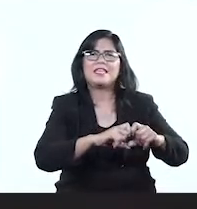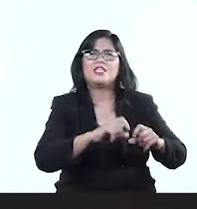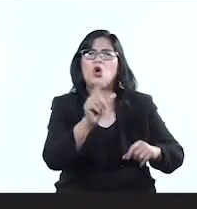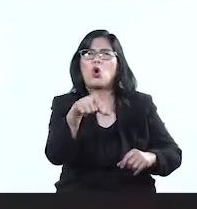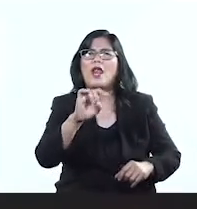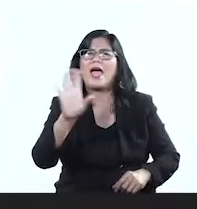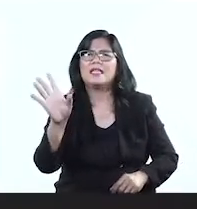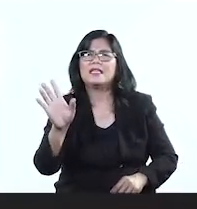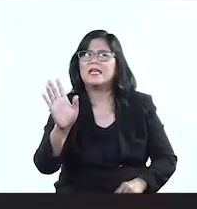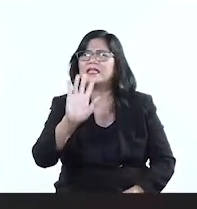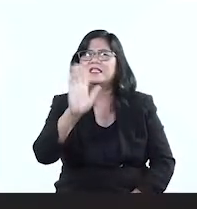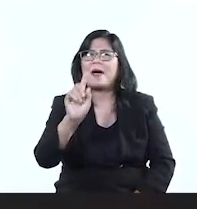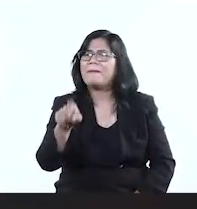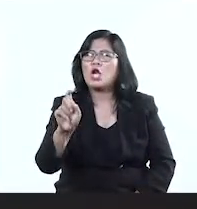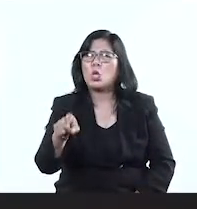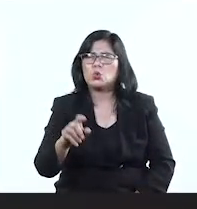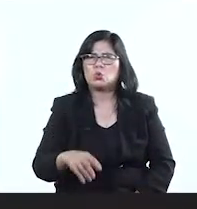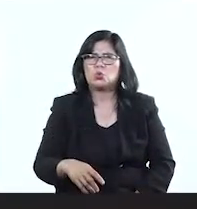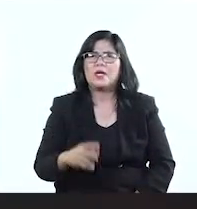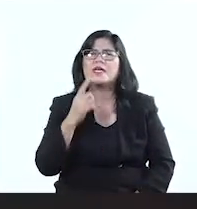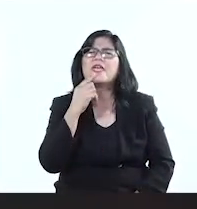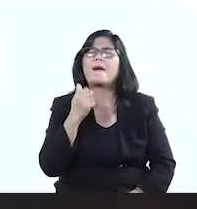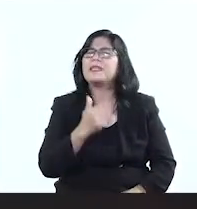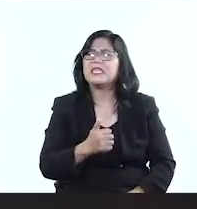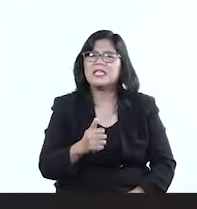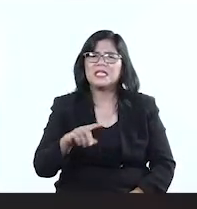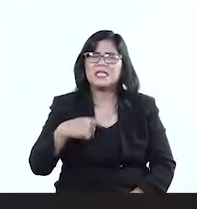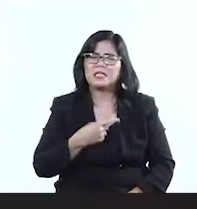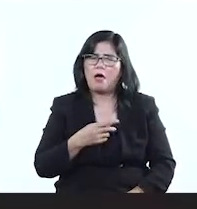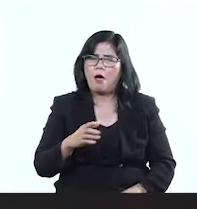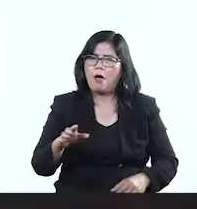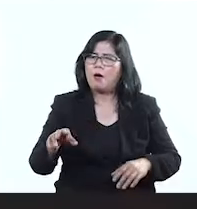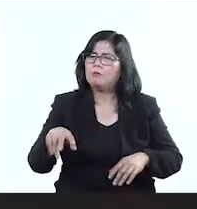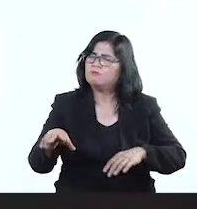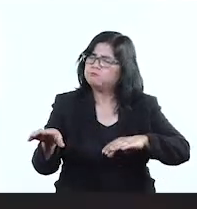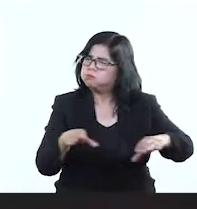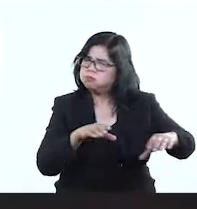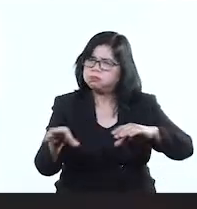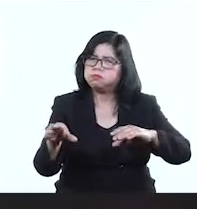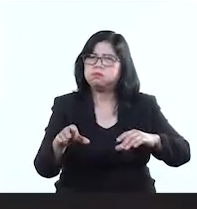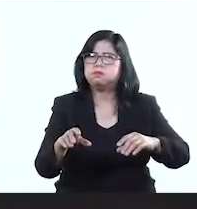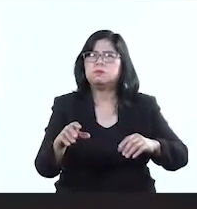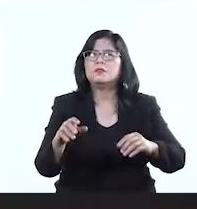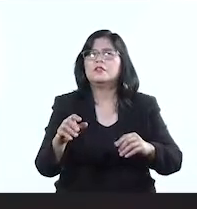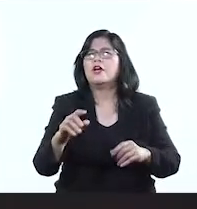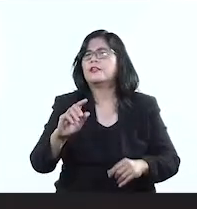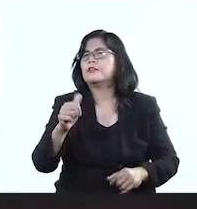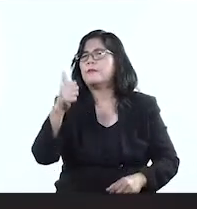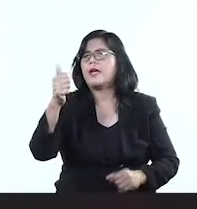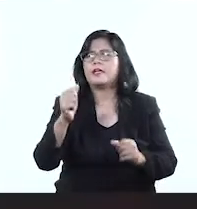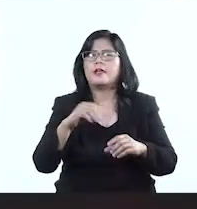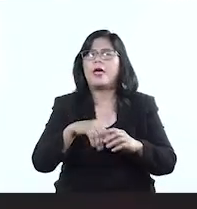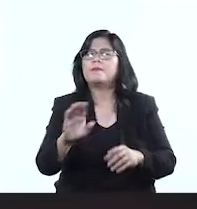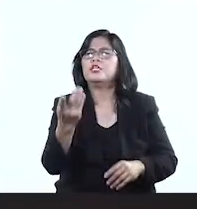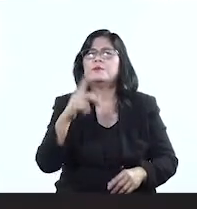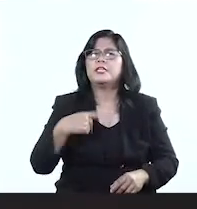orang Hai yang penting kita jalani dengan yang terbaik dalam hidup ini Tuhan yang menelan hati Hai